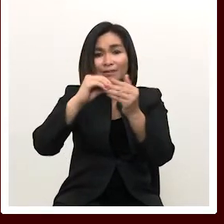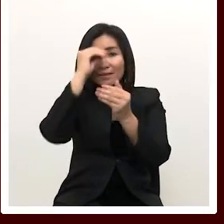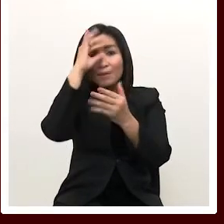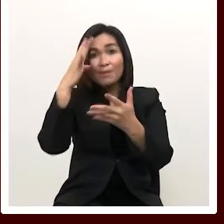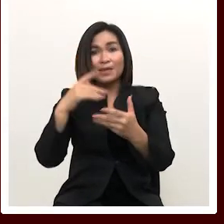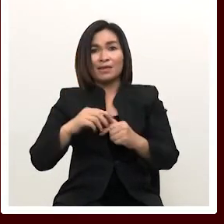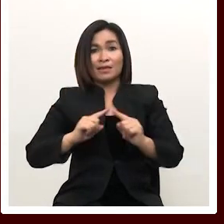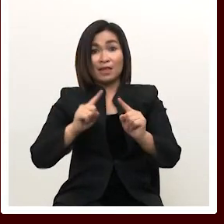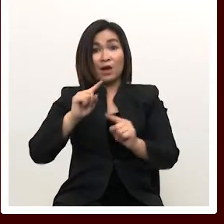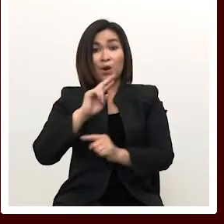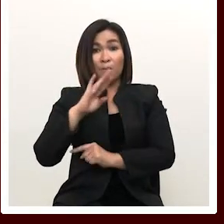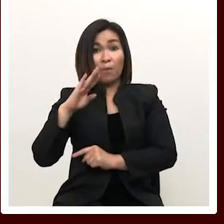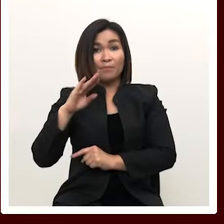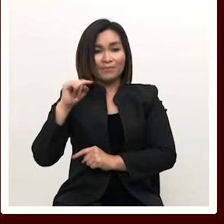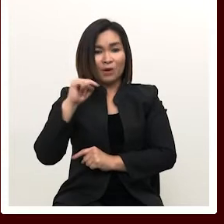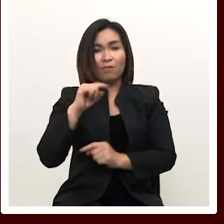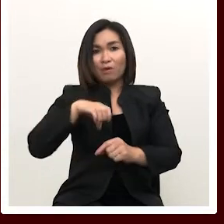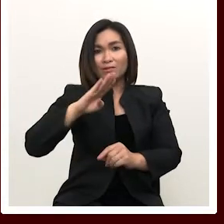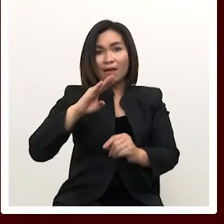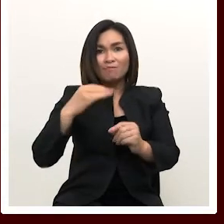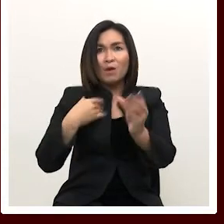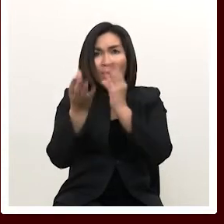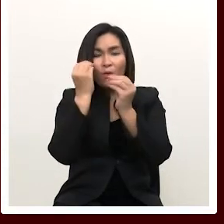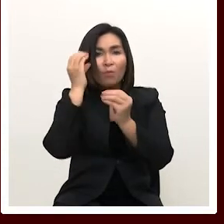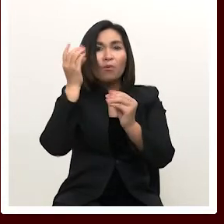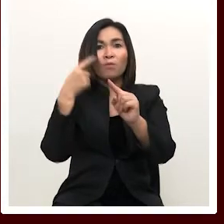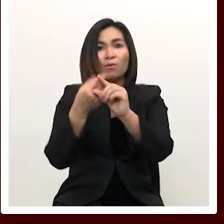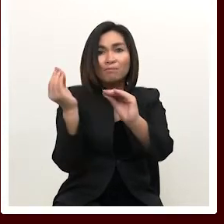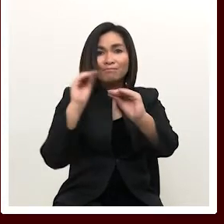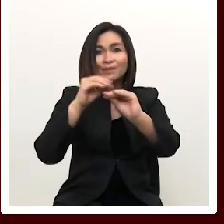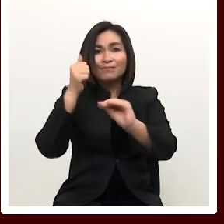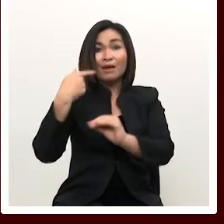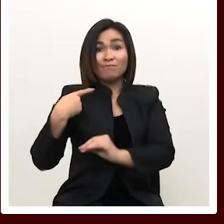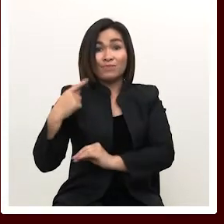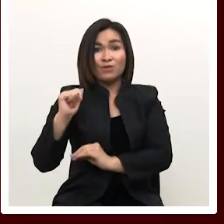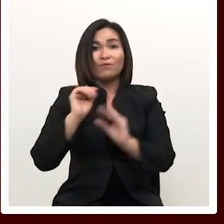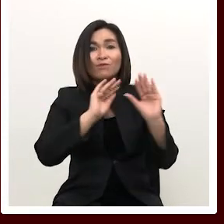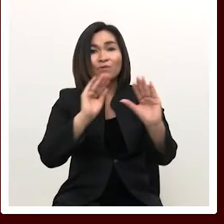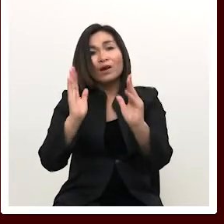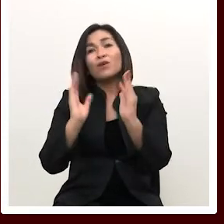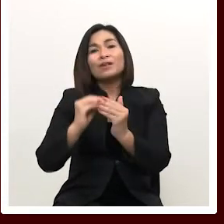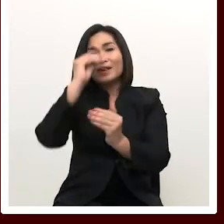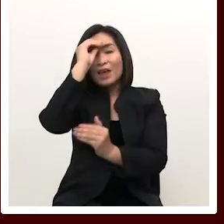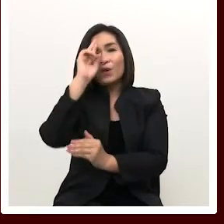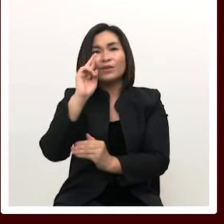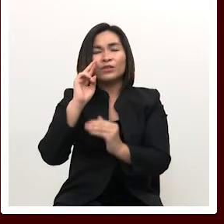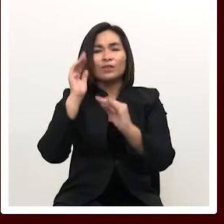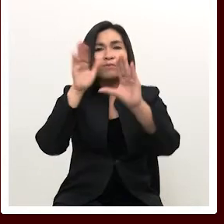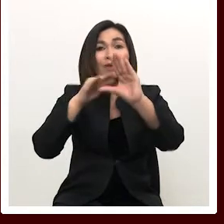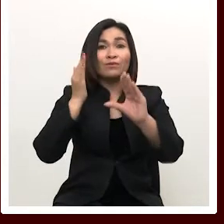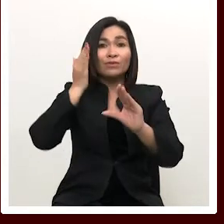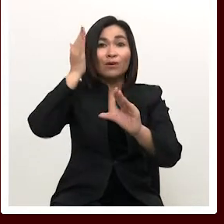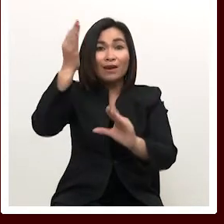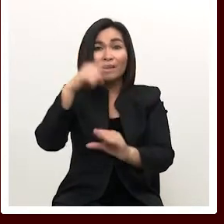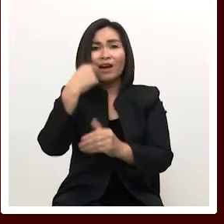อากาศเขาไม่เคยเรียนแต่เมื่อมาอยู่กับบริษัทเรานะครับสิ่งเขาได้คือระบบเครื่องปรับอากาศขนาดใหญ่นะครับก็ตรงนี้เป็นผลพลอยได้ที่อย